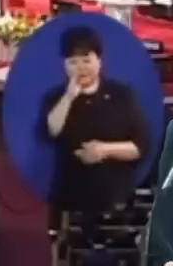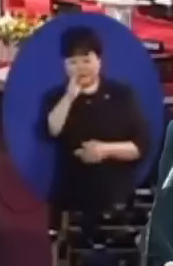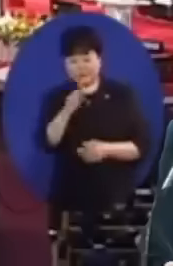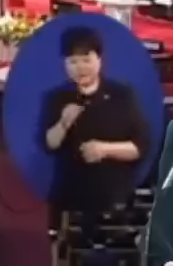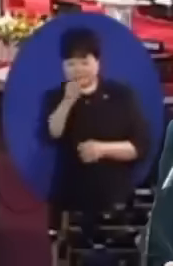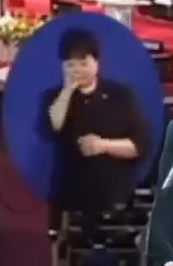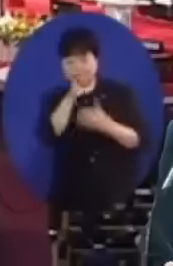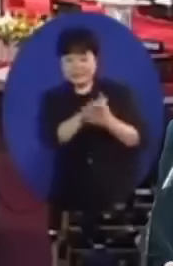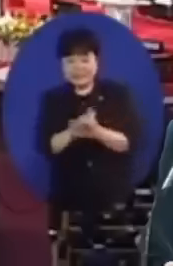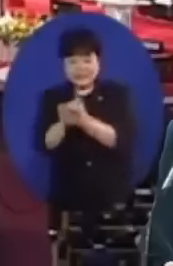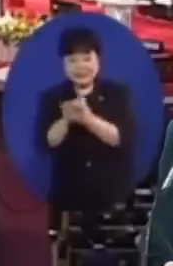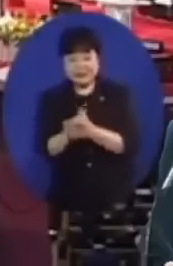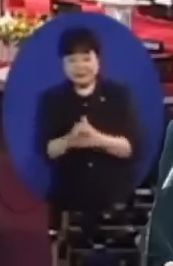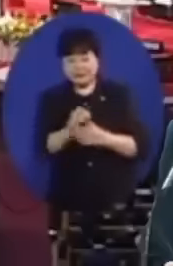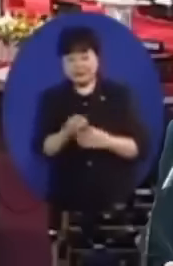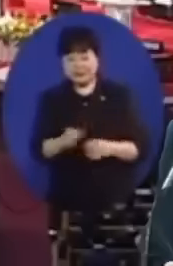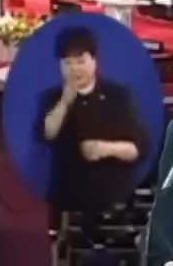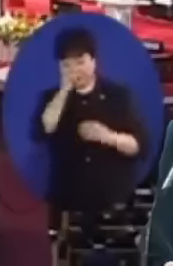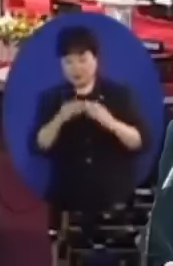좋은 이웃이 되오.